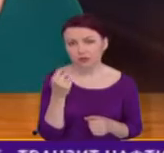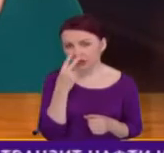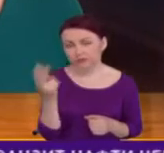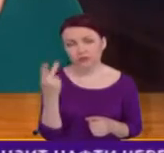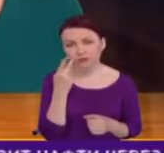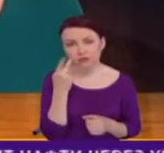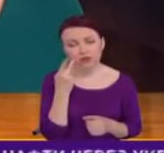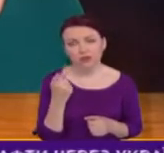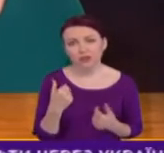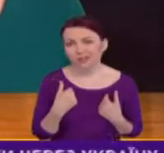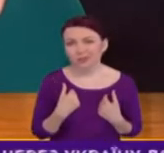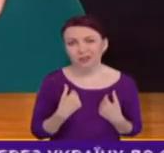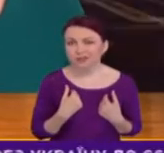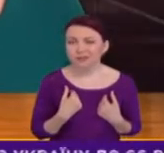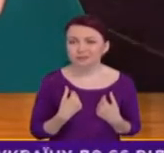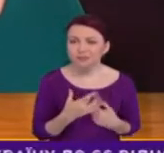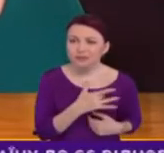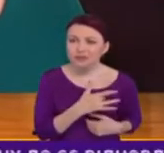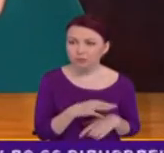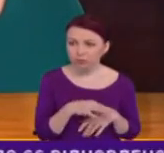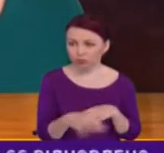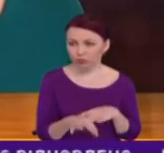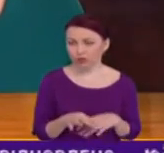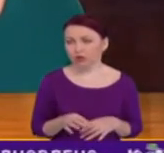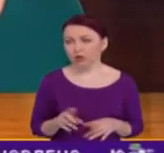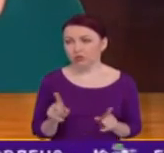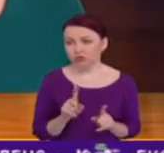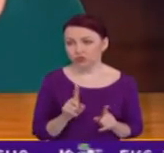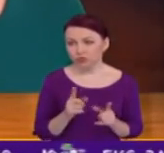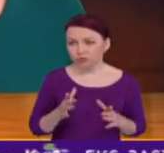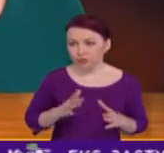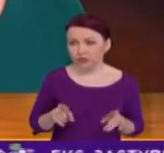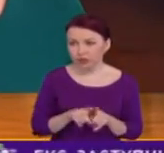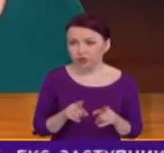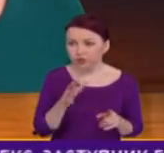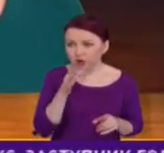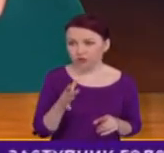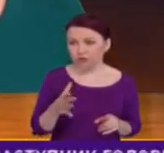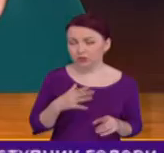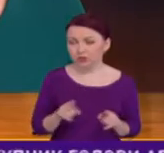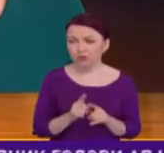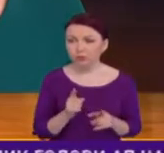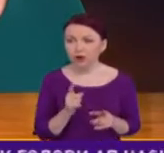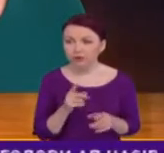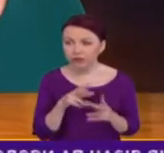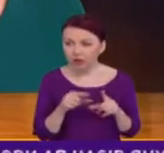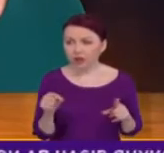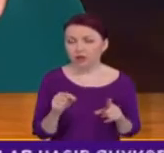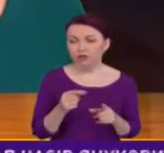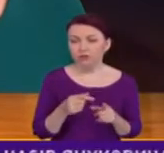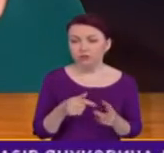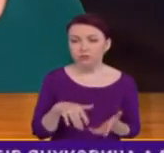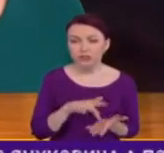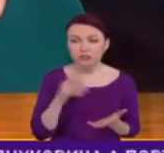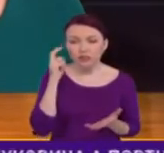теж... Так серце болить за те, що був такий час, такі були правила в місті Києві, будував